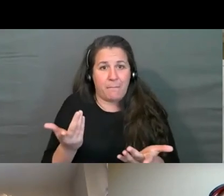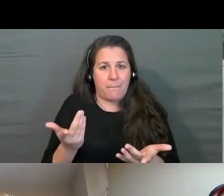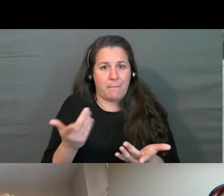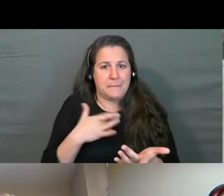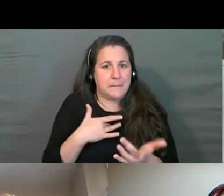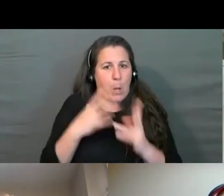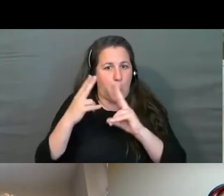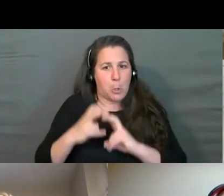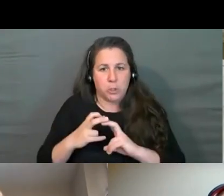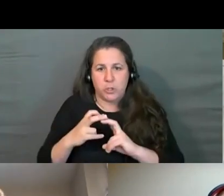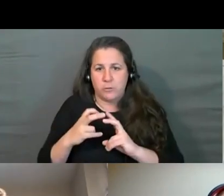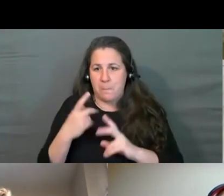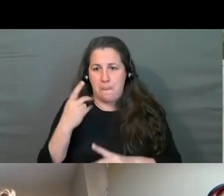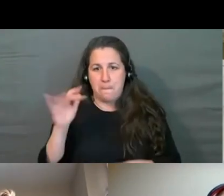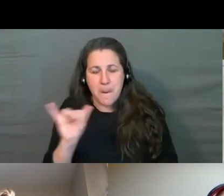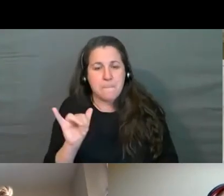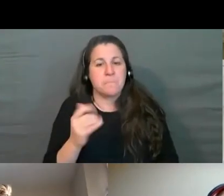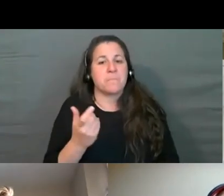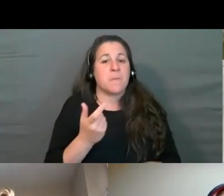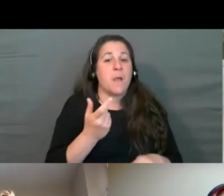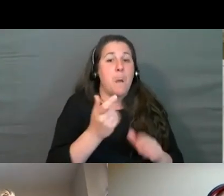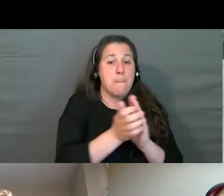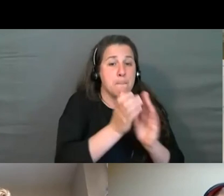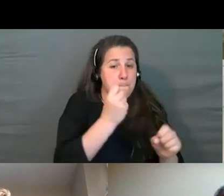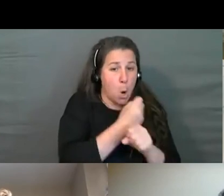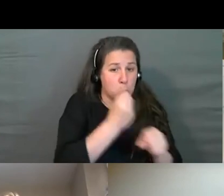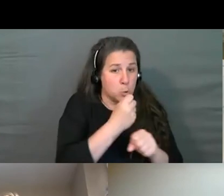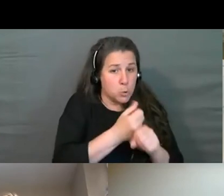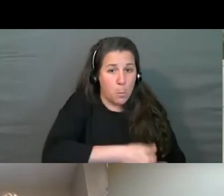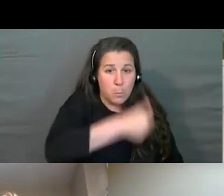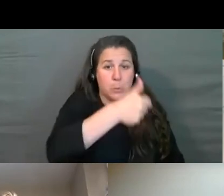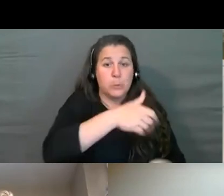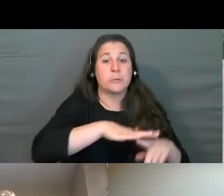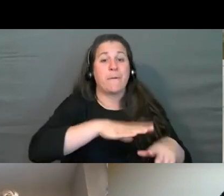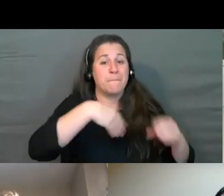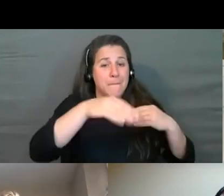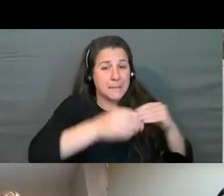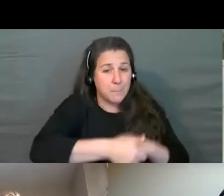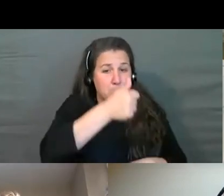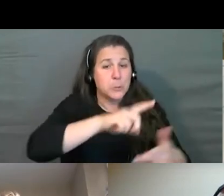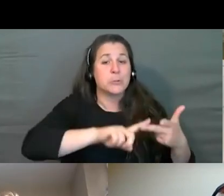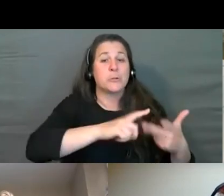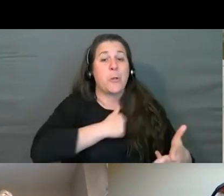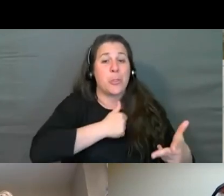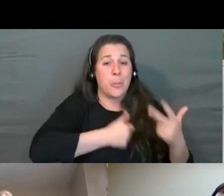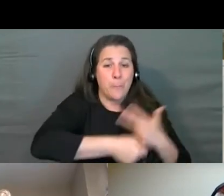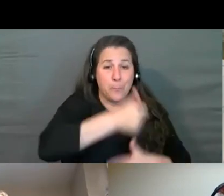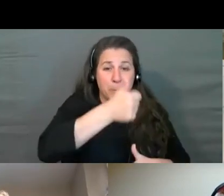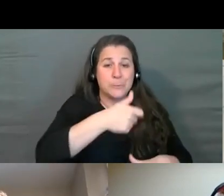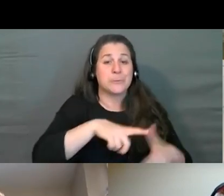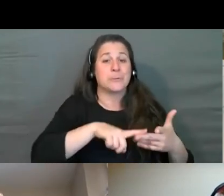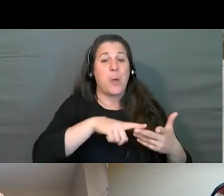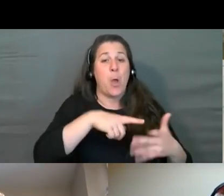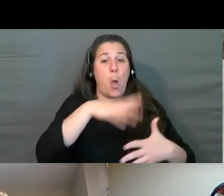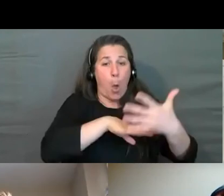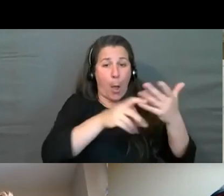dans les avantages, production accrue, flexibilité, autonomie, contrôle de l'horaire, aménagement du temps de travail et de loisirs,